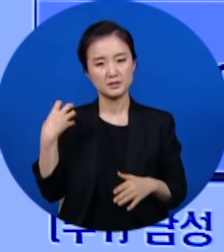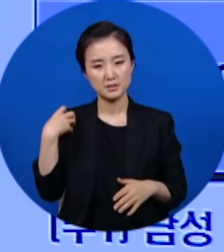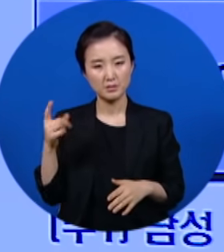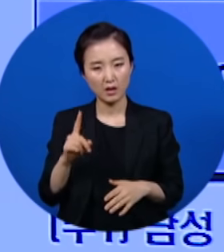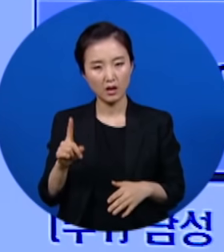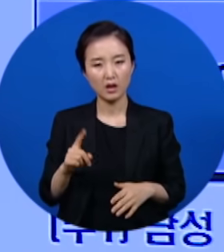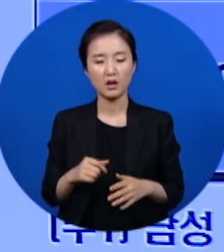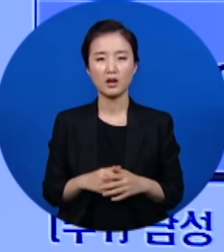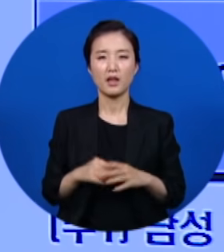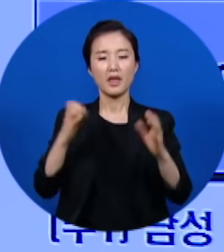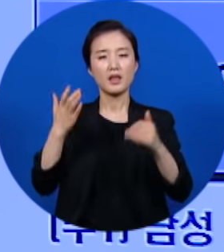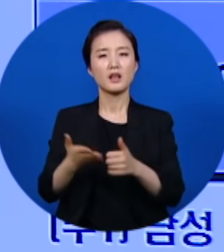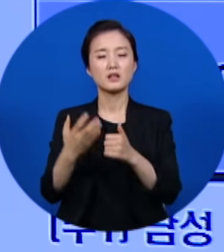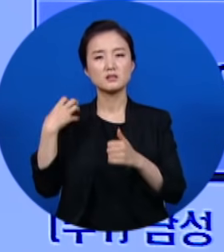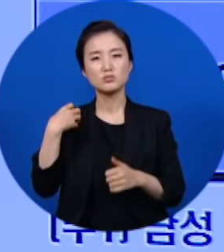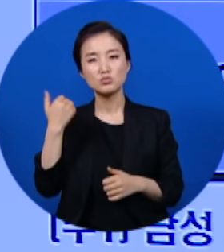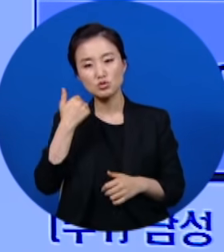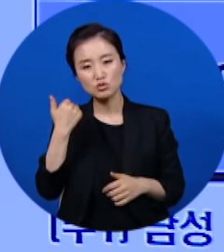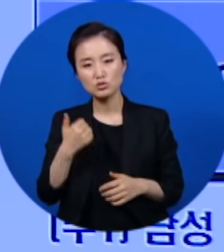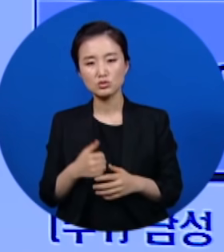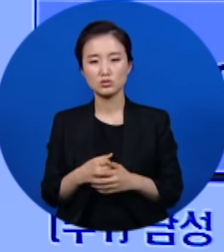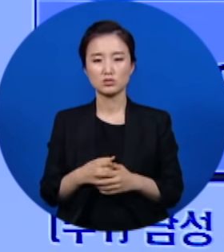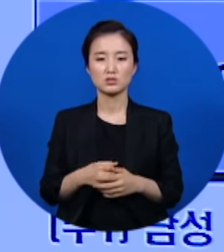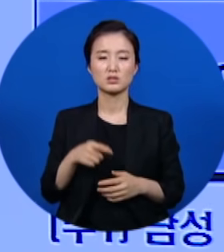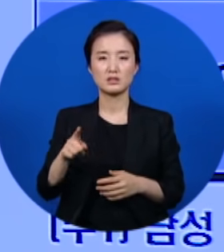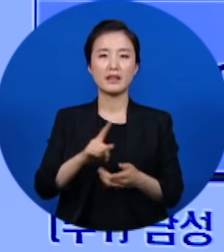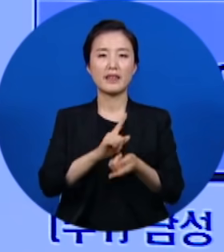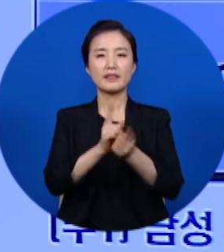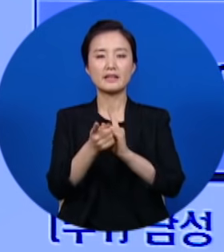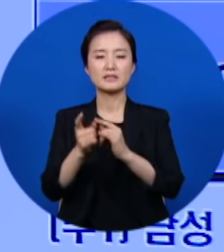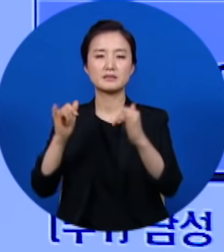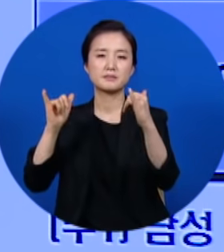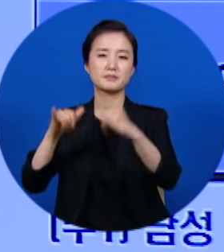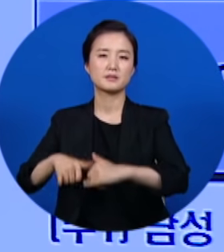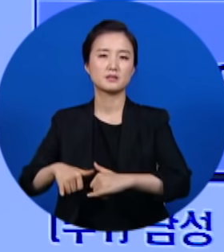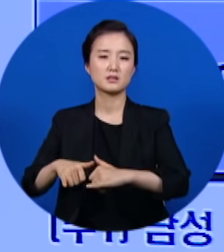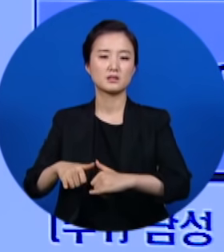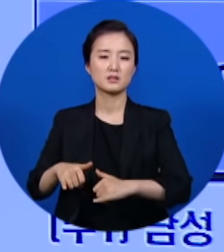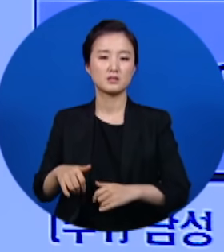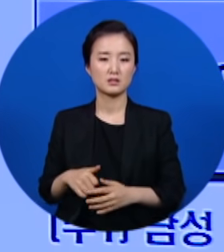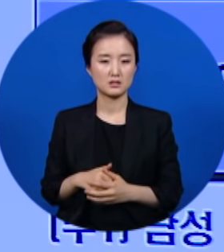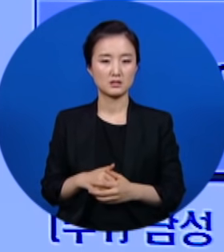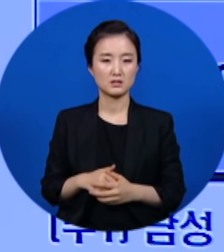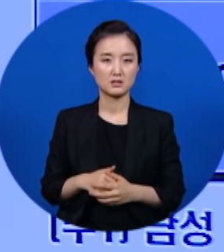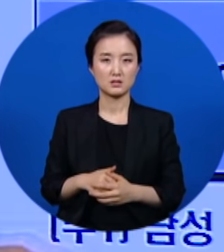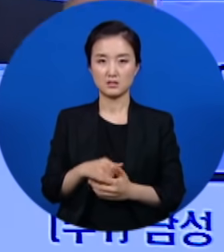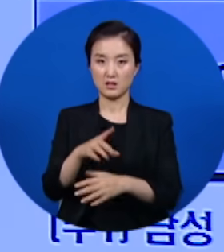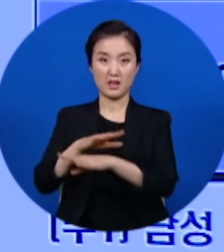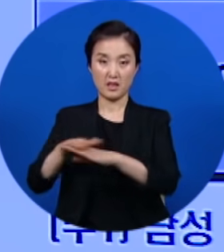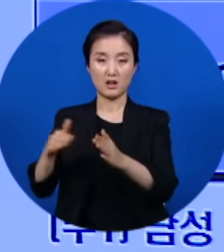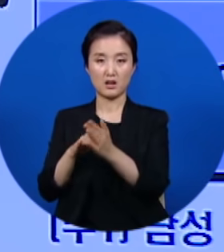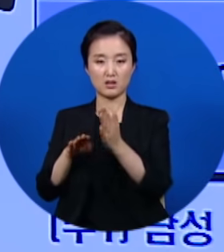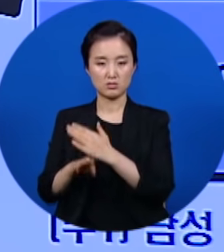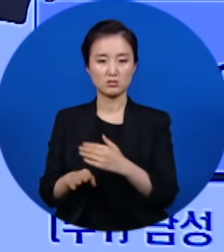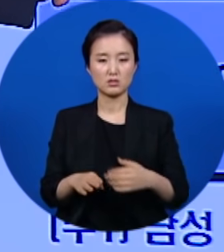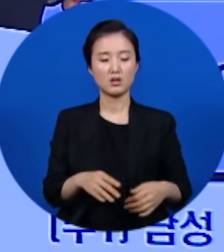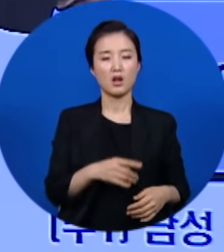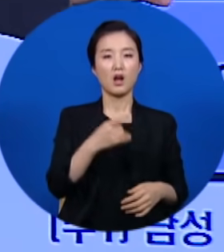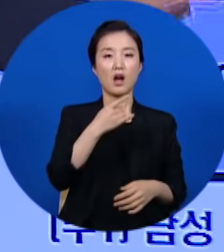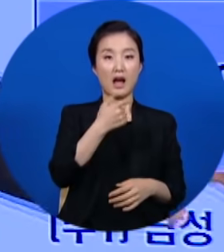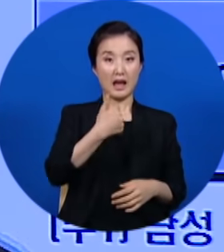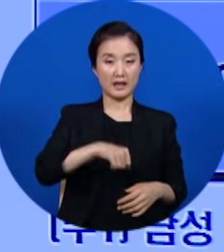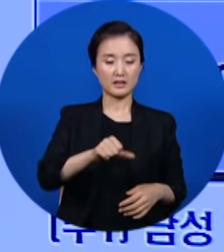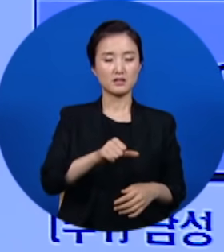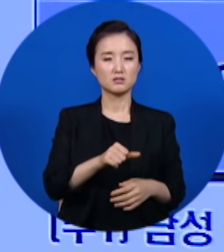에는 2가 키워 줄 거냐 크게 합의가 되면 남자 놈이 형식적으로 풀어 보지 안되요 물러터진 엄마들